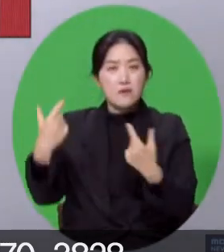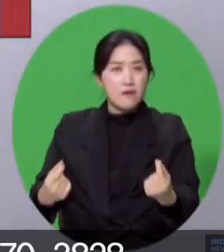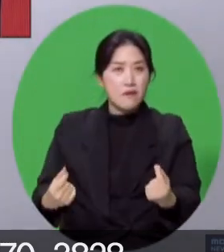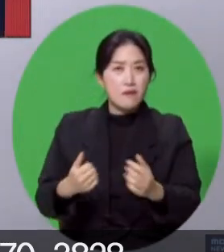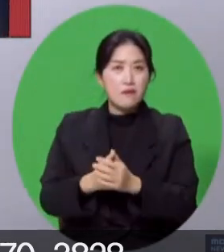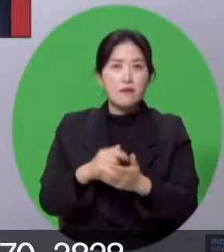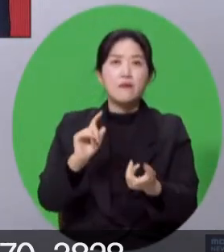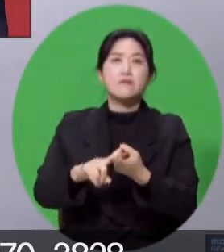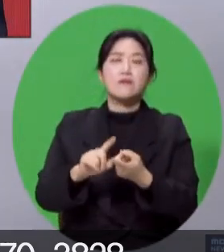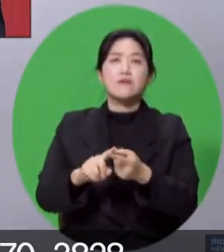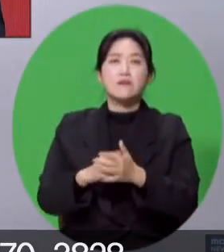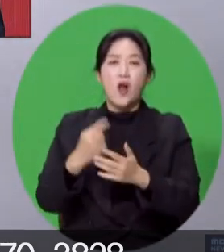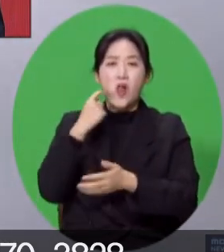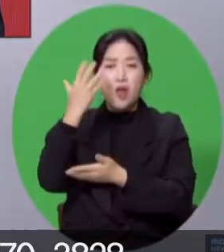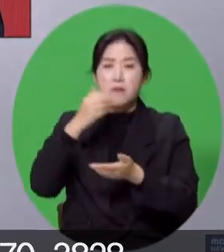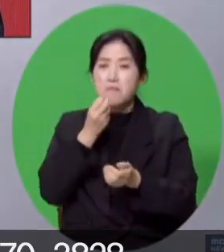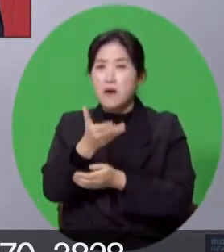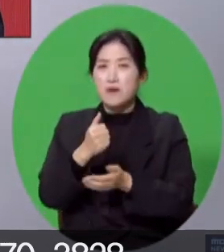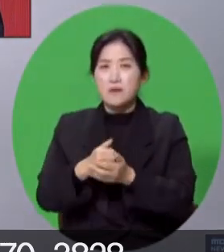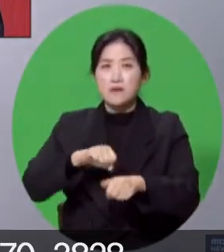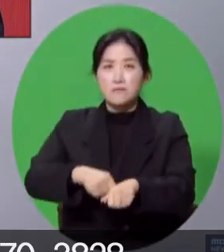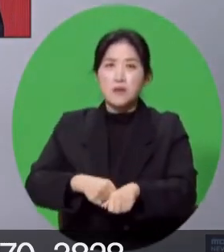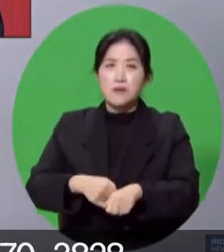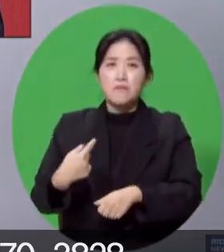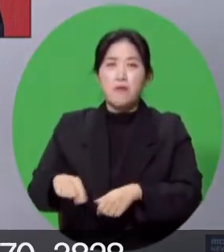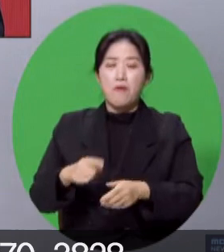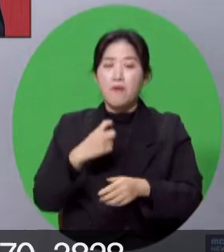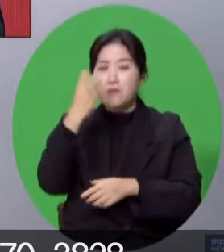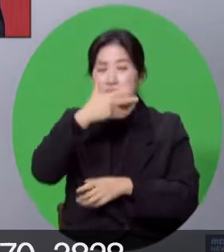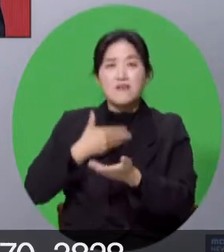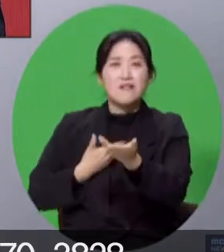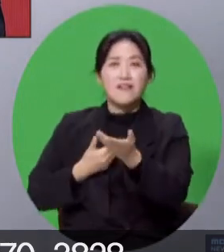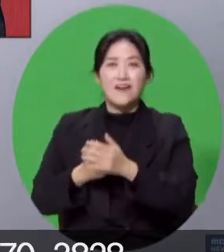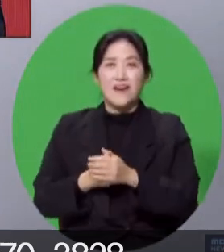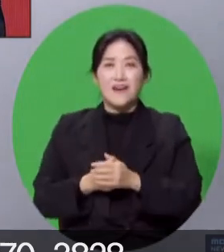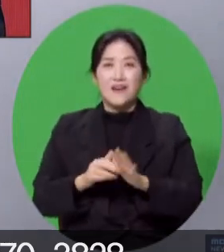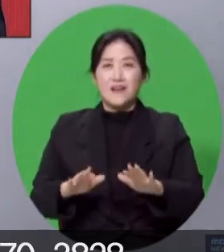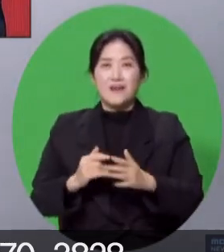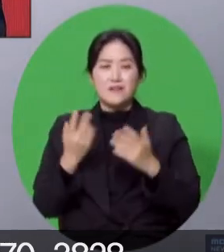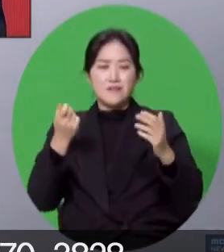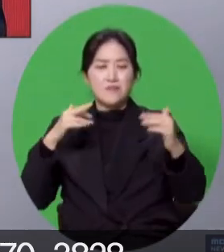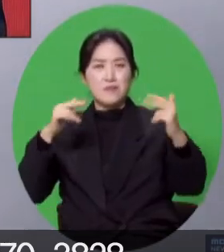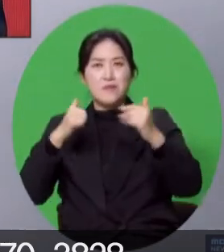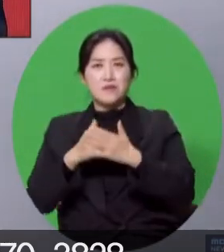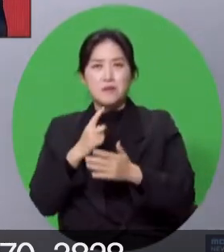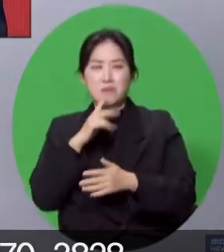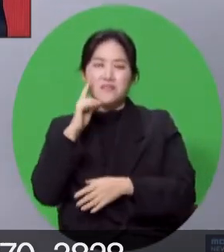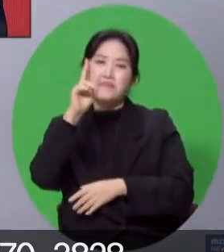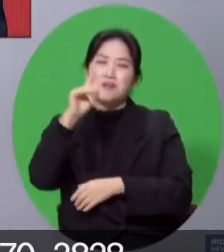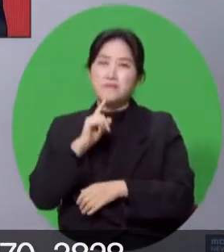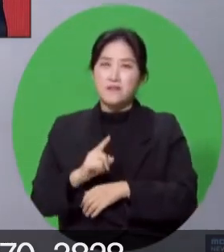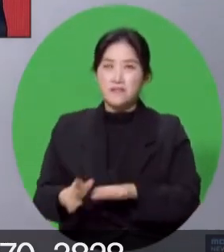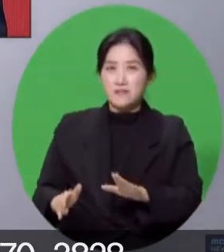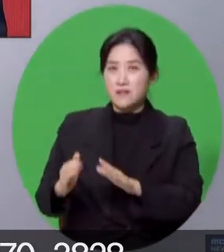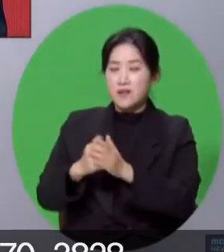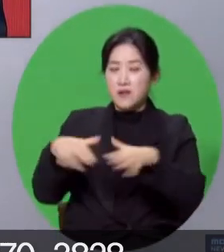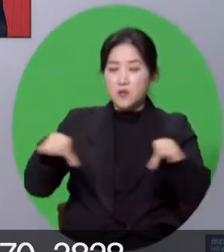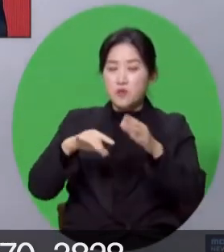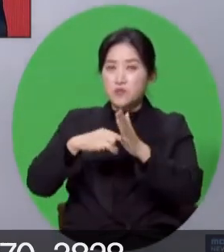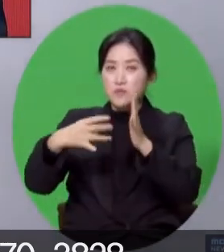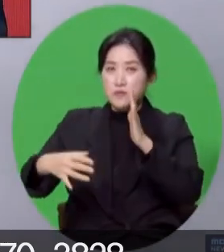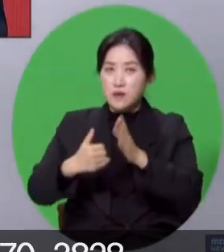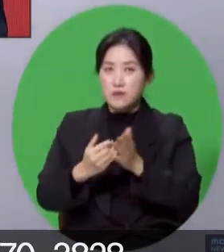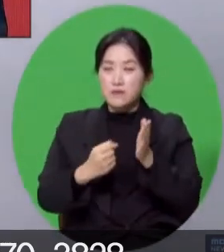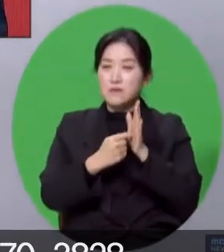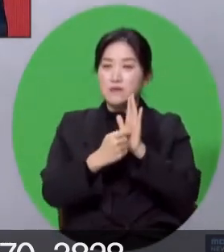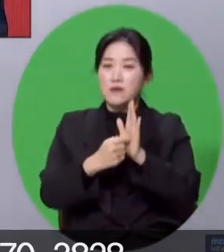이런 건 도대체 어떤 법으로 어떤 형량으로 다스립니까 도대체 제가 말이 안 된다고 생각하고요. 종부세 납부한 사람